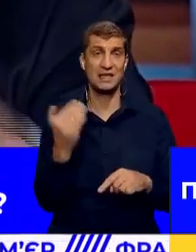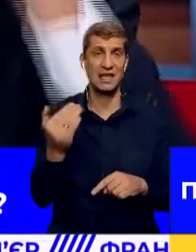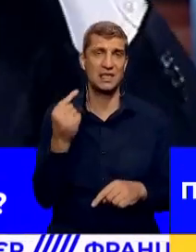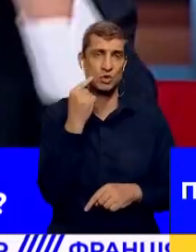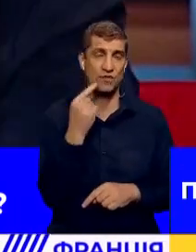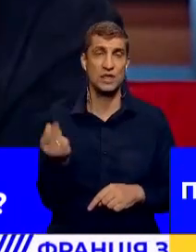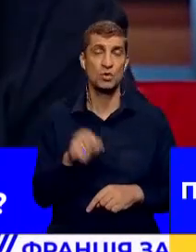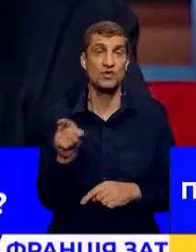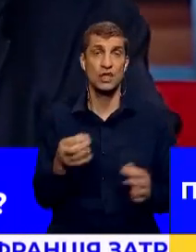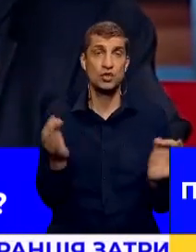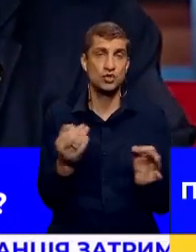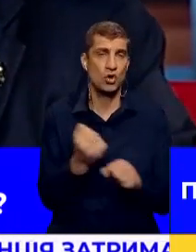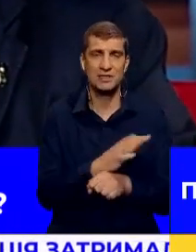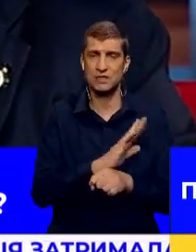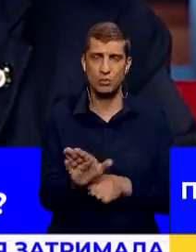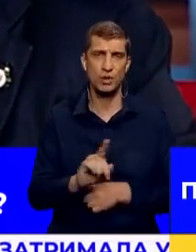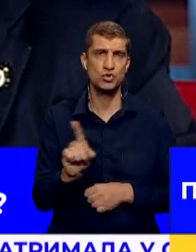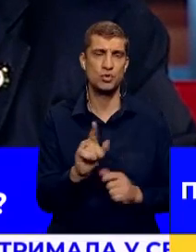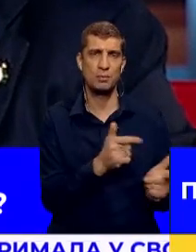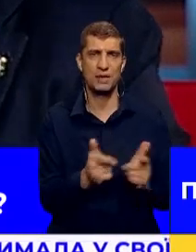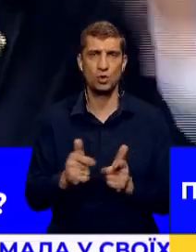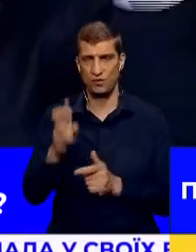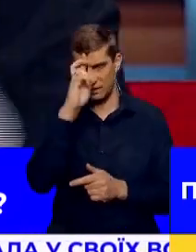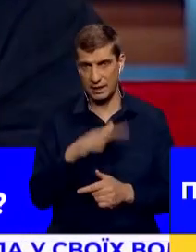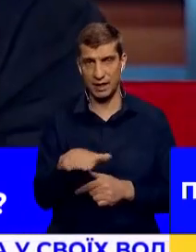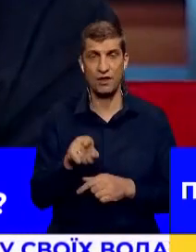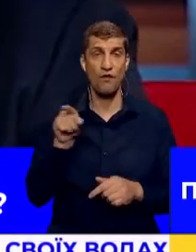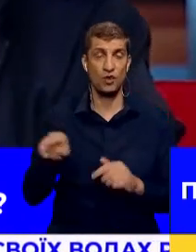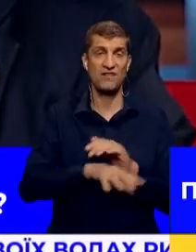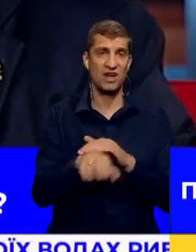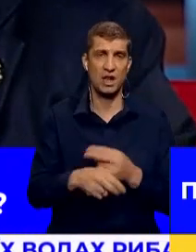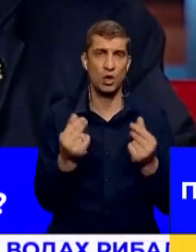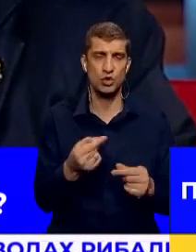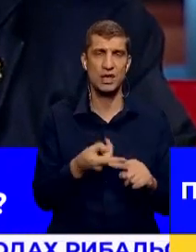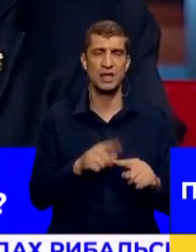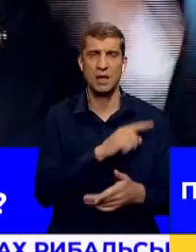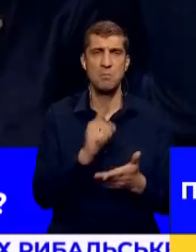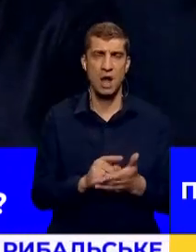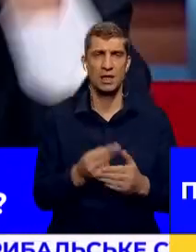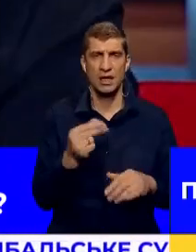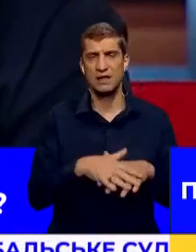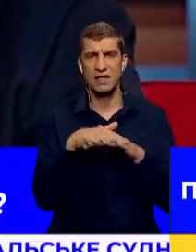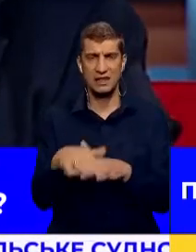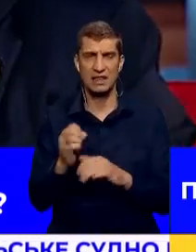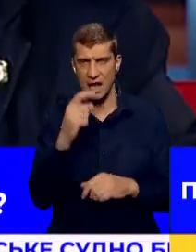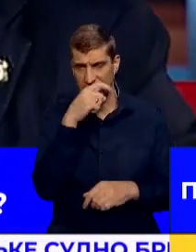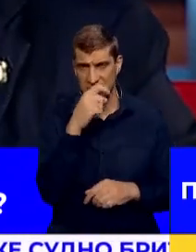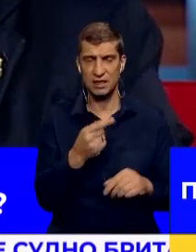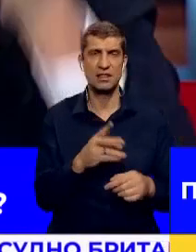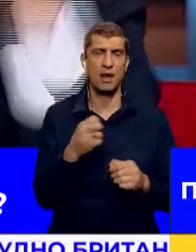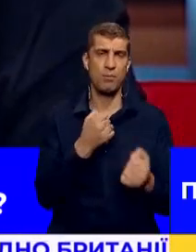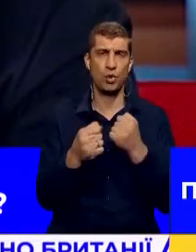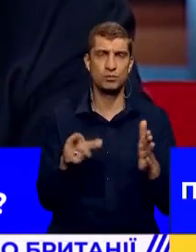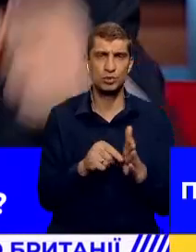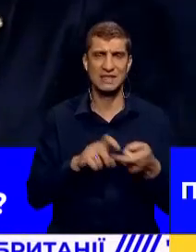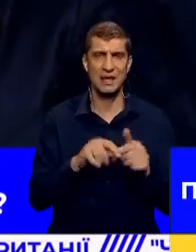совісті. Тому що вони нічого не зробили, щоб підготувати країну. Вони вкрали гроші, які мали йти на кисень, на боротьбу з епідемією.